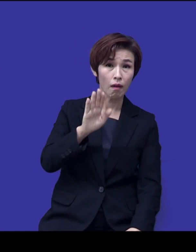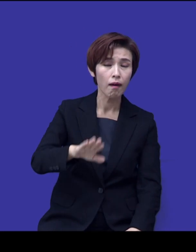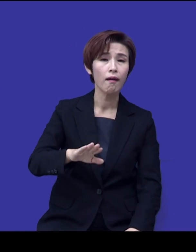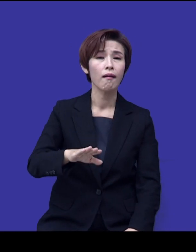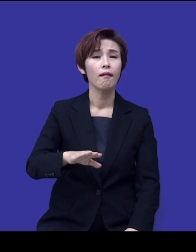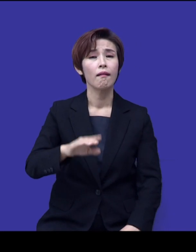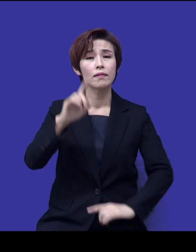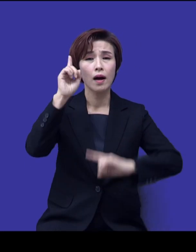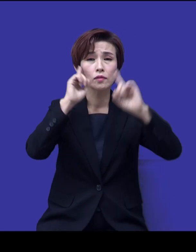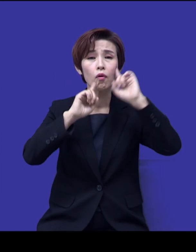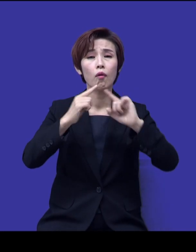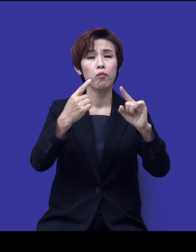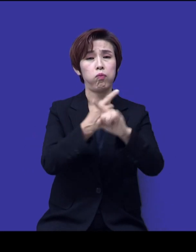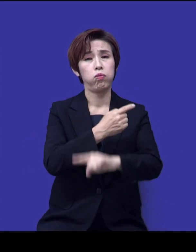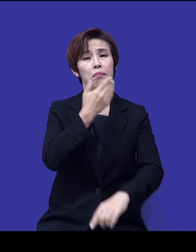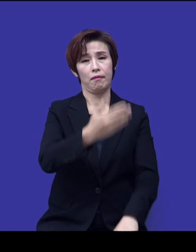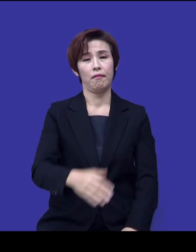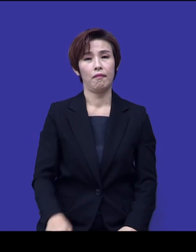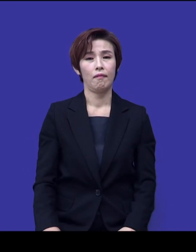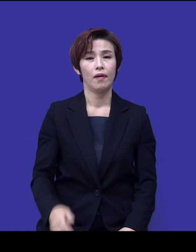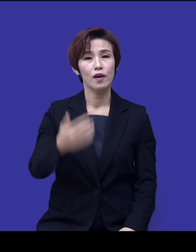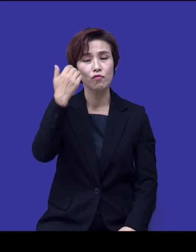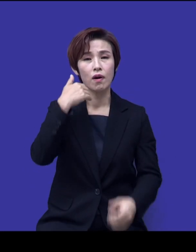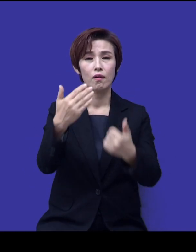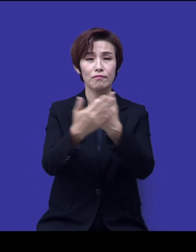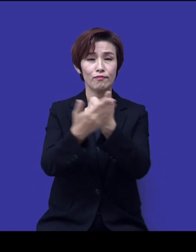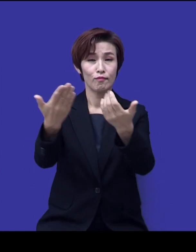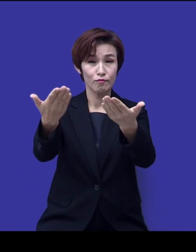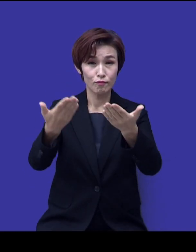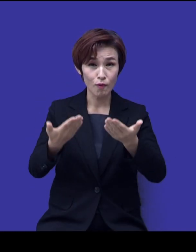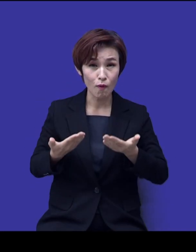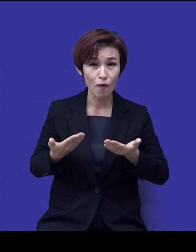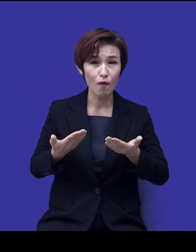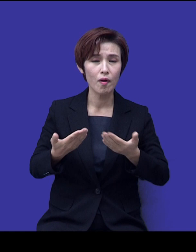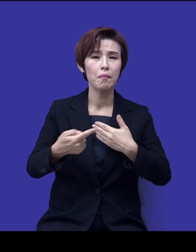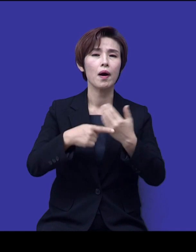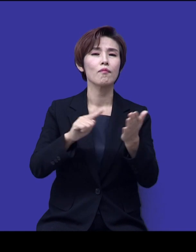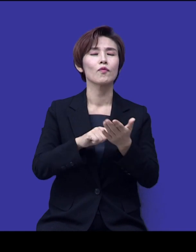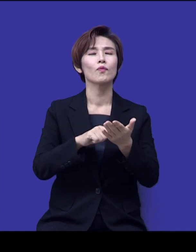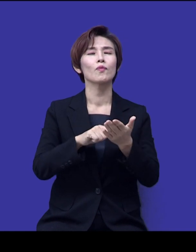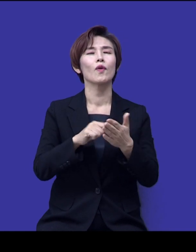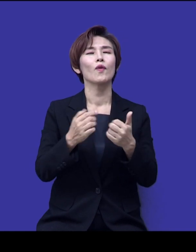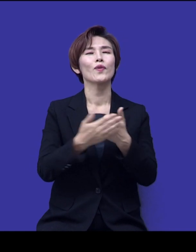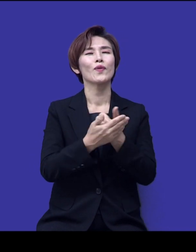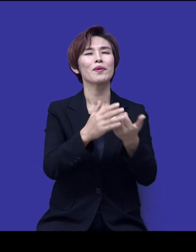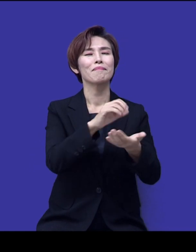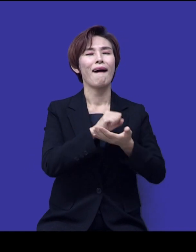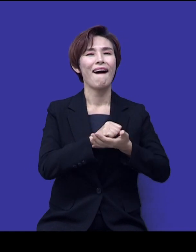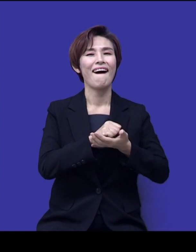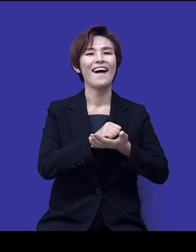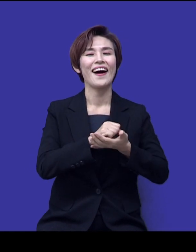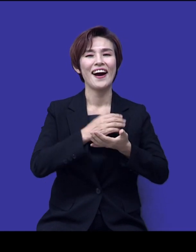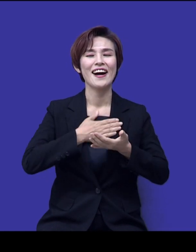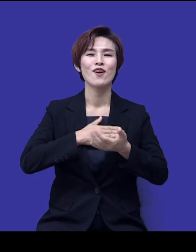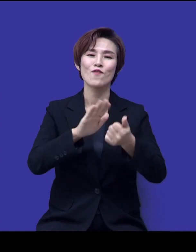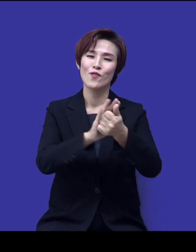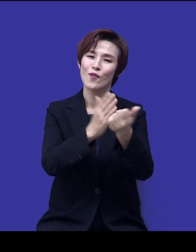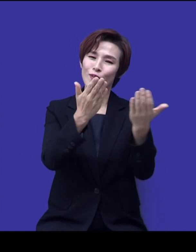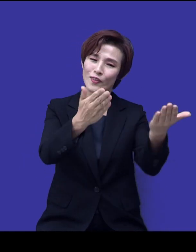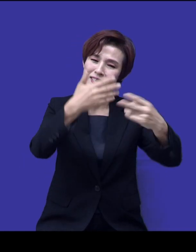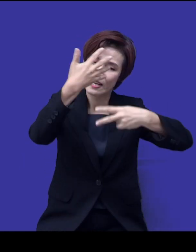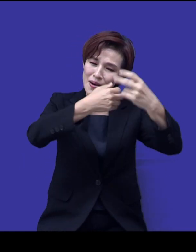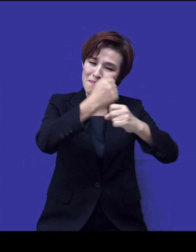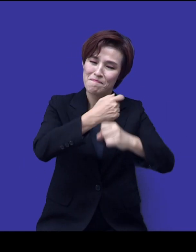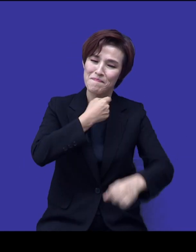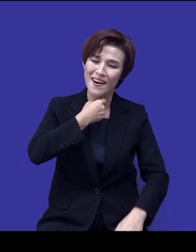아픈 사람이 저한테 와서 저 위로 한마디 하면 막 위로가 돼요. 예. 그래서 아, 이런 드라마를 만들어야겠다.